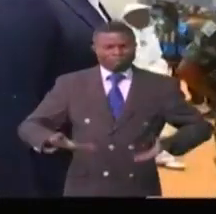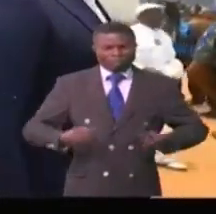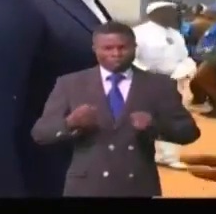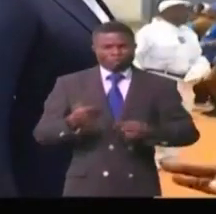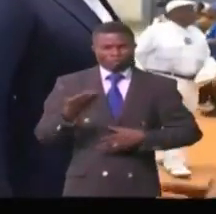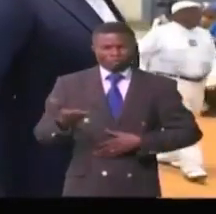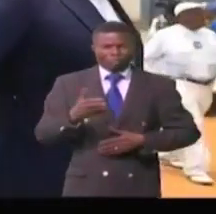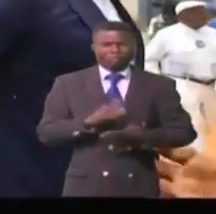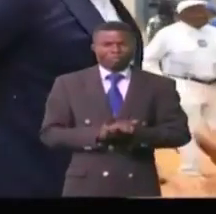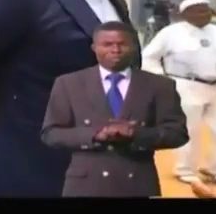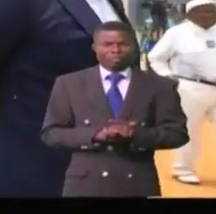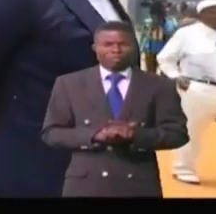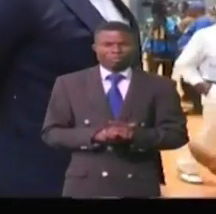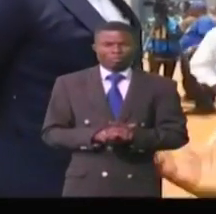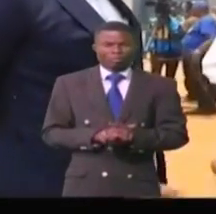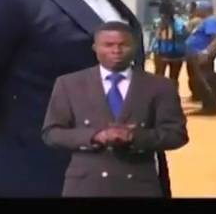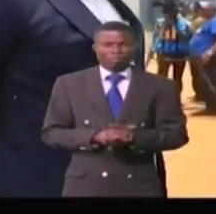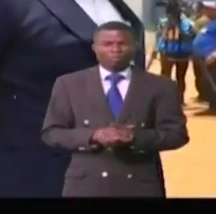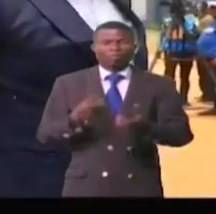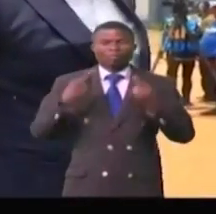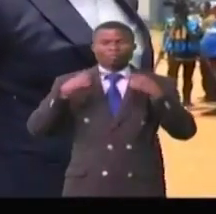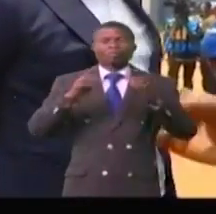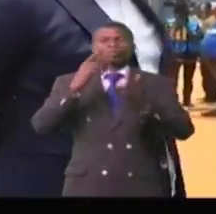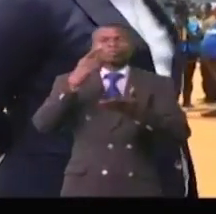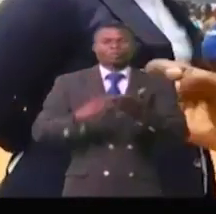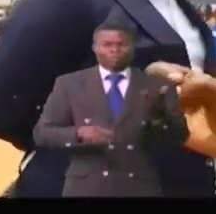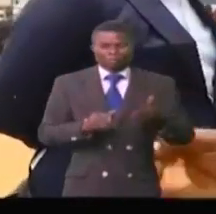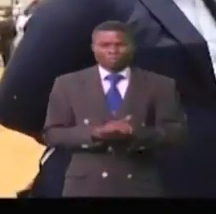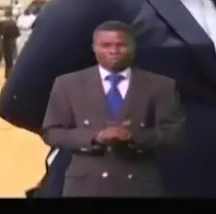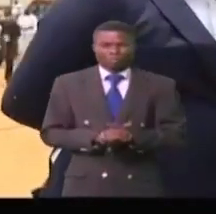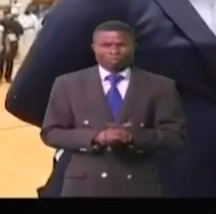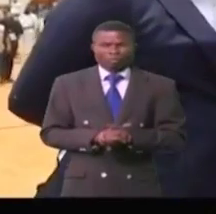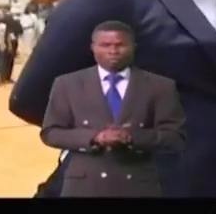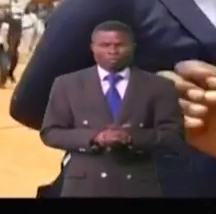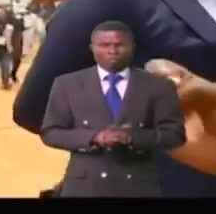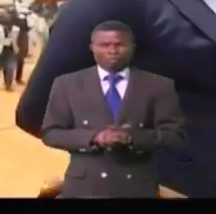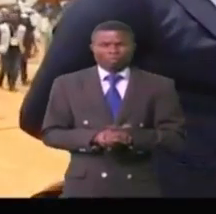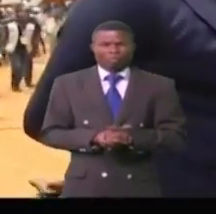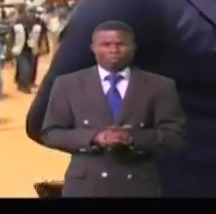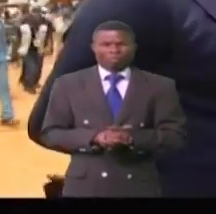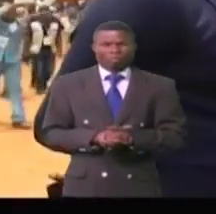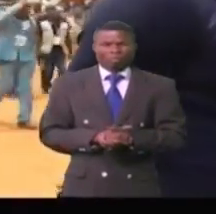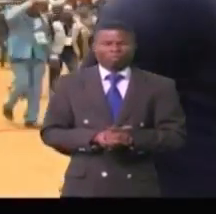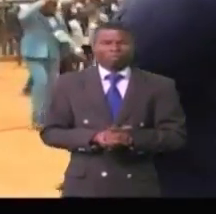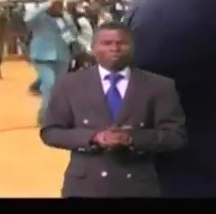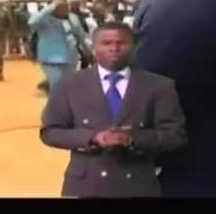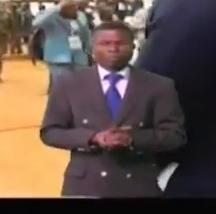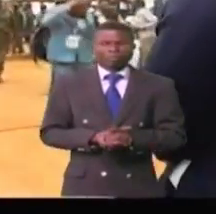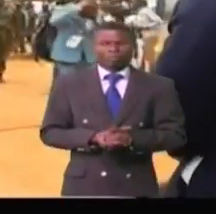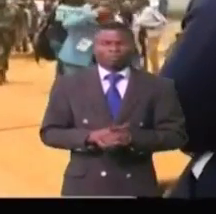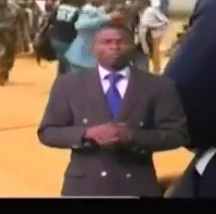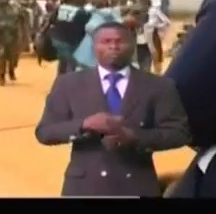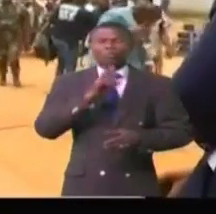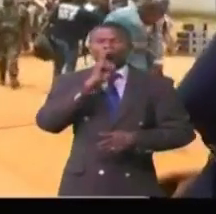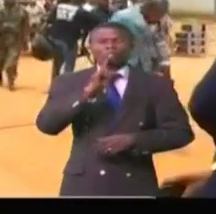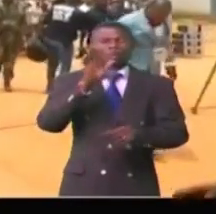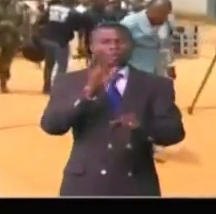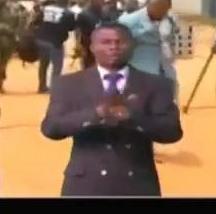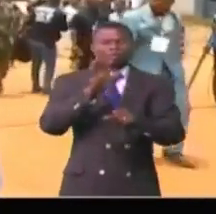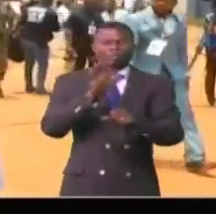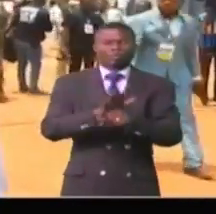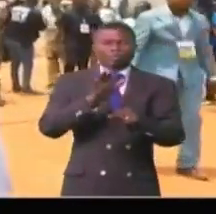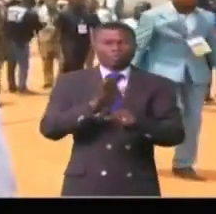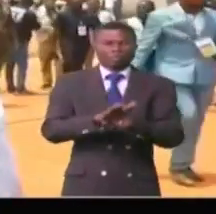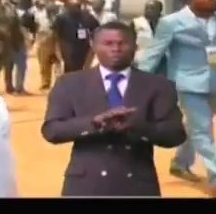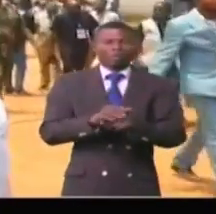Et quels sont les objectifs dans cette nouvelle ville depuis 2018? Quels sont les objectifs que vous attendez à la fin de l'année? Absolument, plusieurs sont